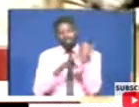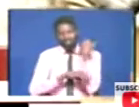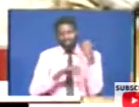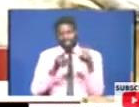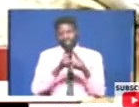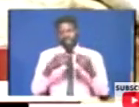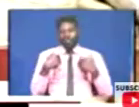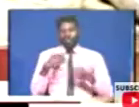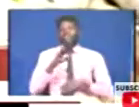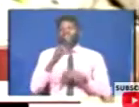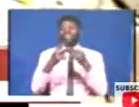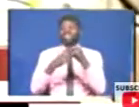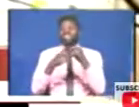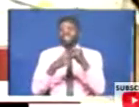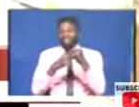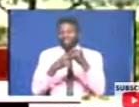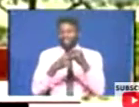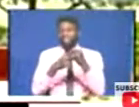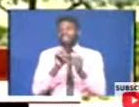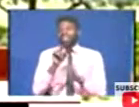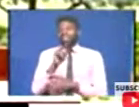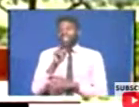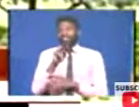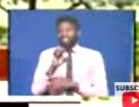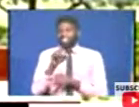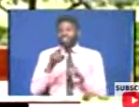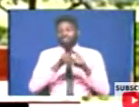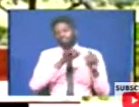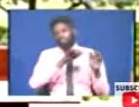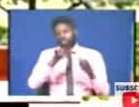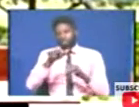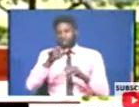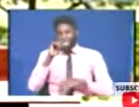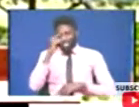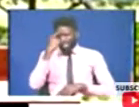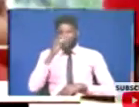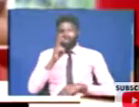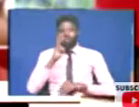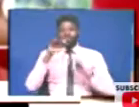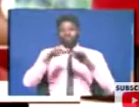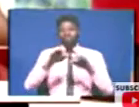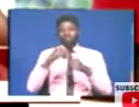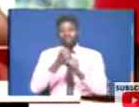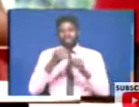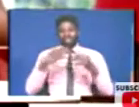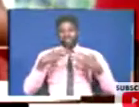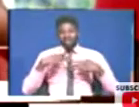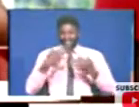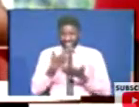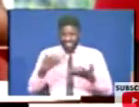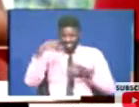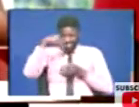1037 za plastiki humu nchini zikituama kwenye bahari Hindi na kuhatarisha maisha ya wanyama wa majini. Leo tuko hapa